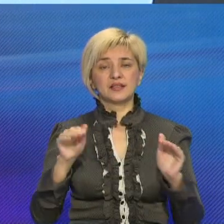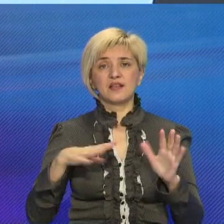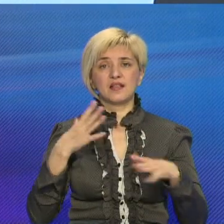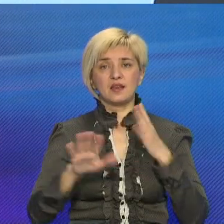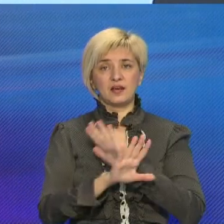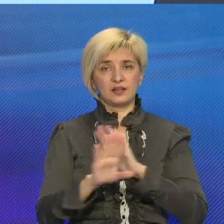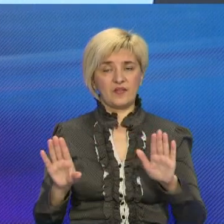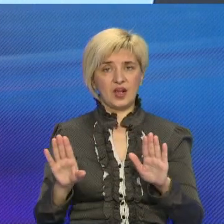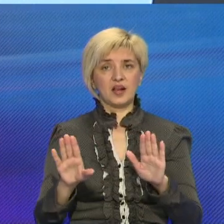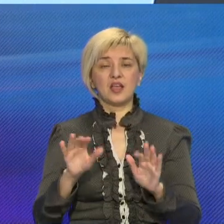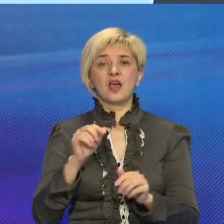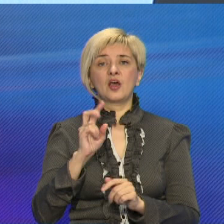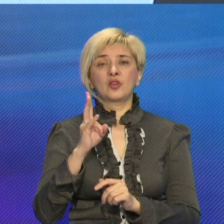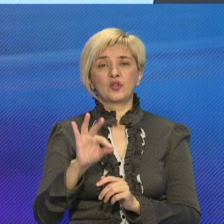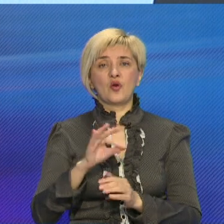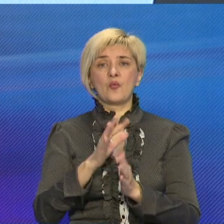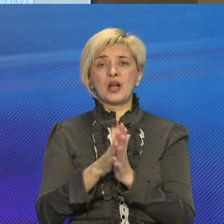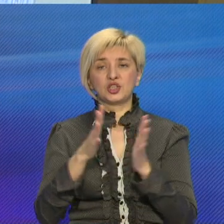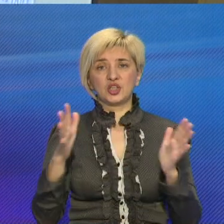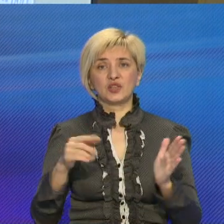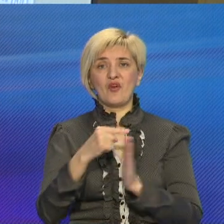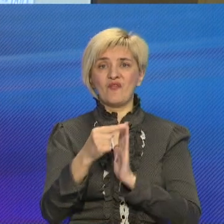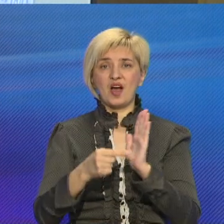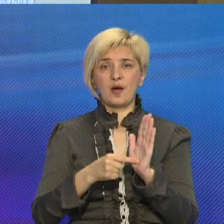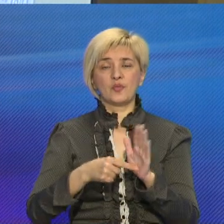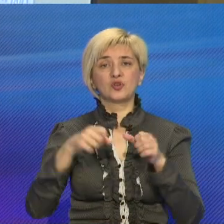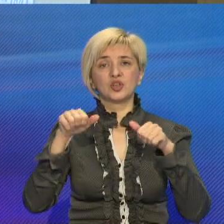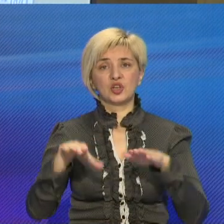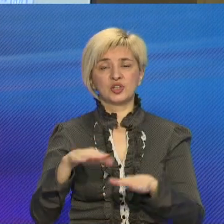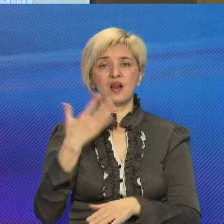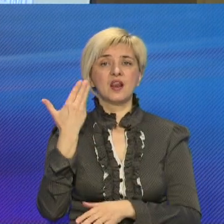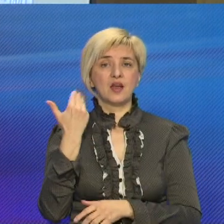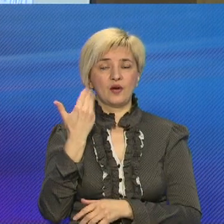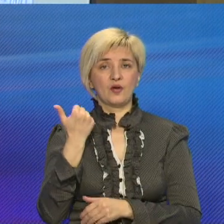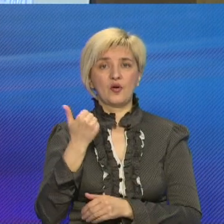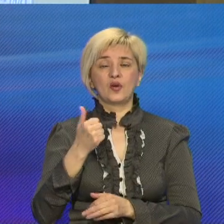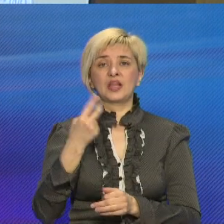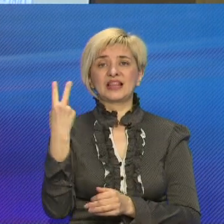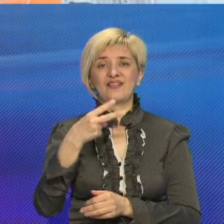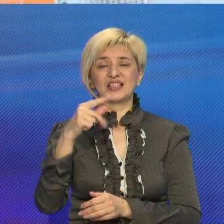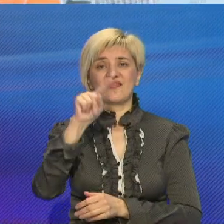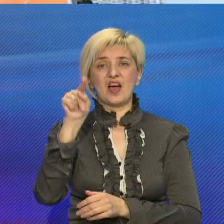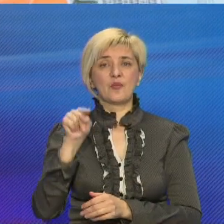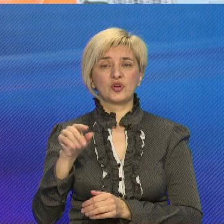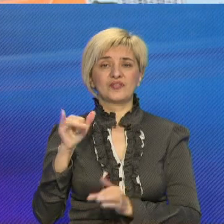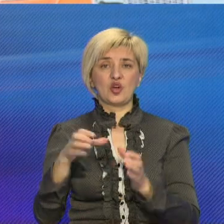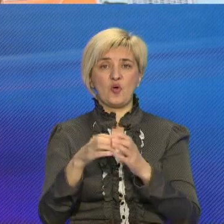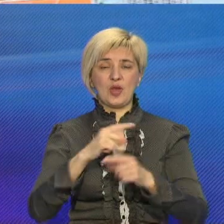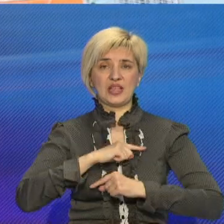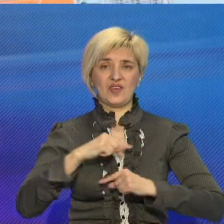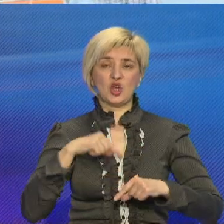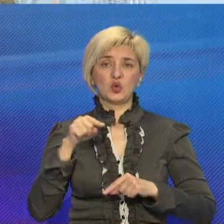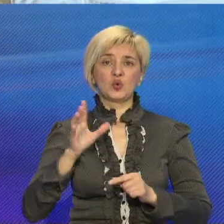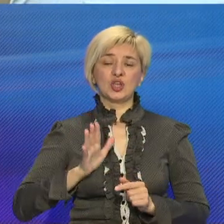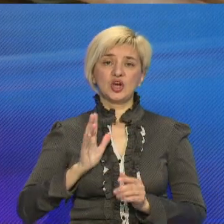менш, большасць рэбусаў, шыфровак і загадак расколвалі лёгка. 20 пытанняў і каманда ў фінале. Тут чакаюць не